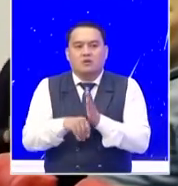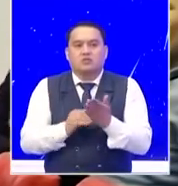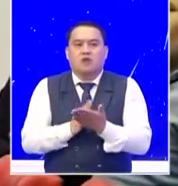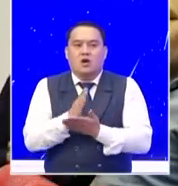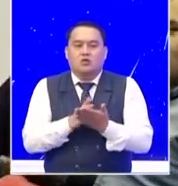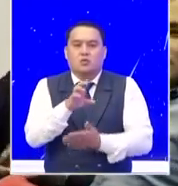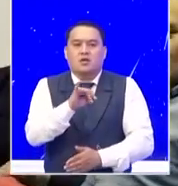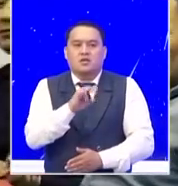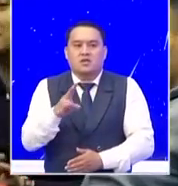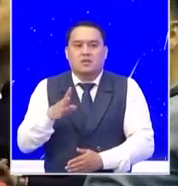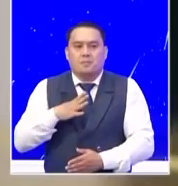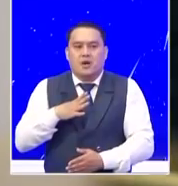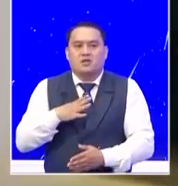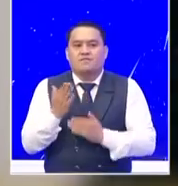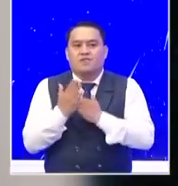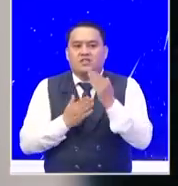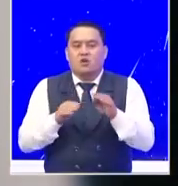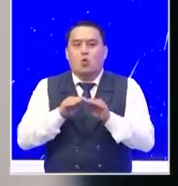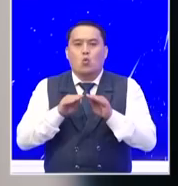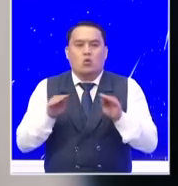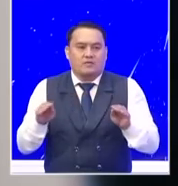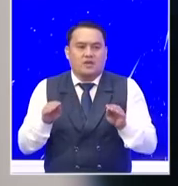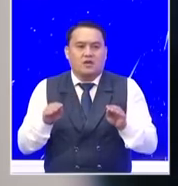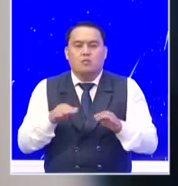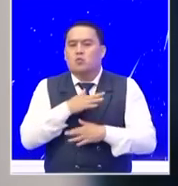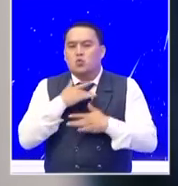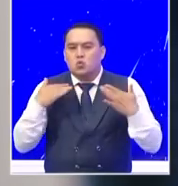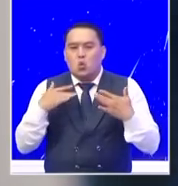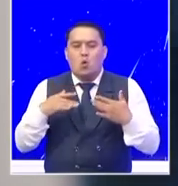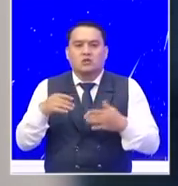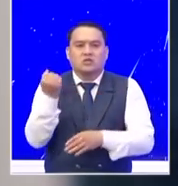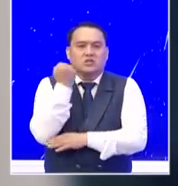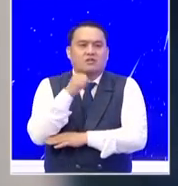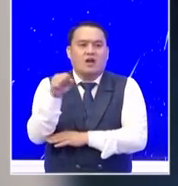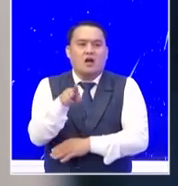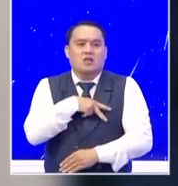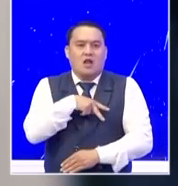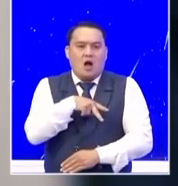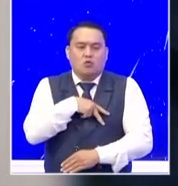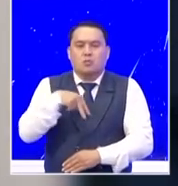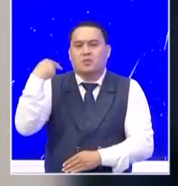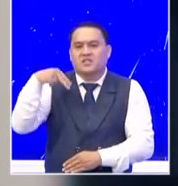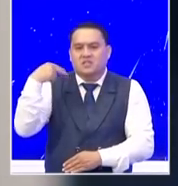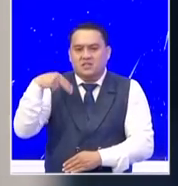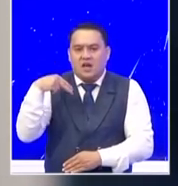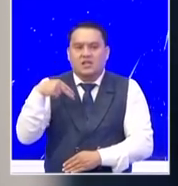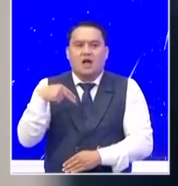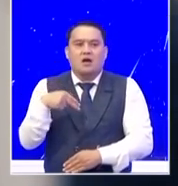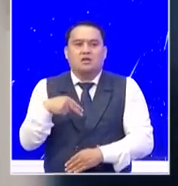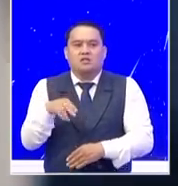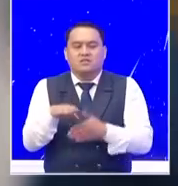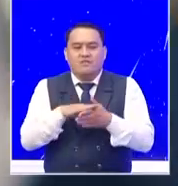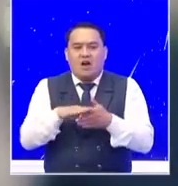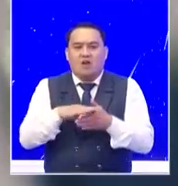Бейсена Куранбека были отмечены на самом высоком уровне. Среди многочисленных регалий – звание лауреата премии президента Республики Казахстан,